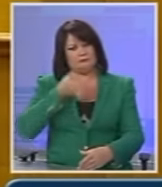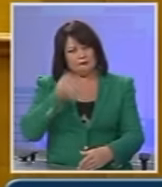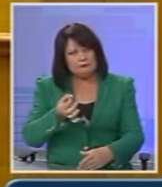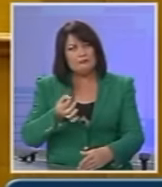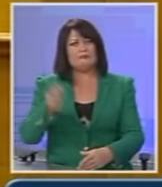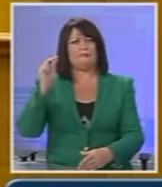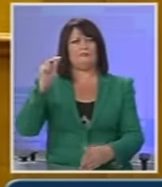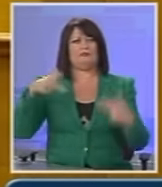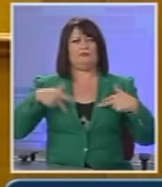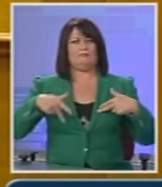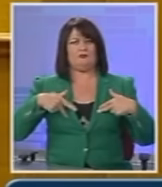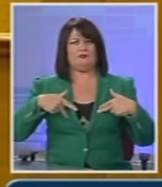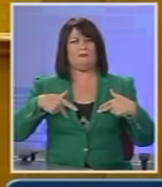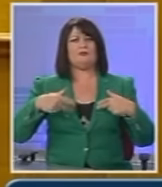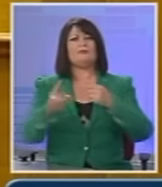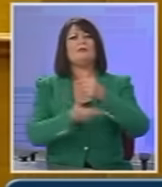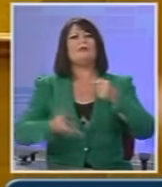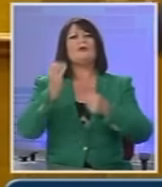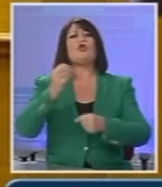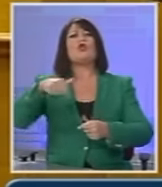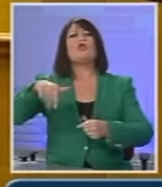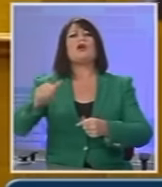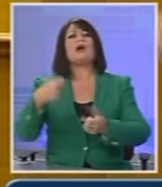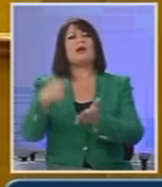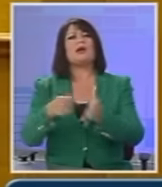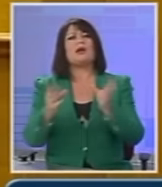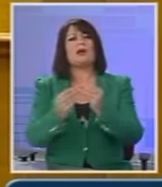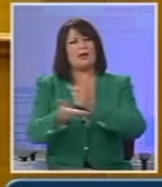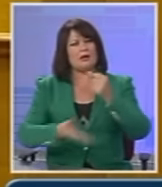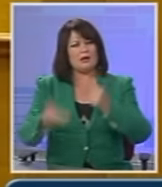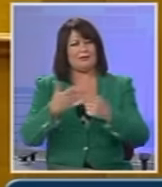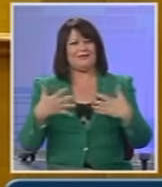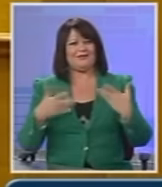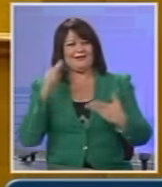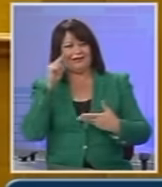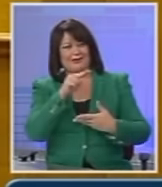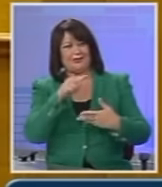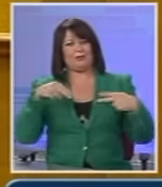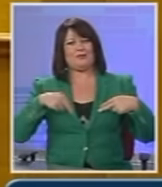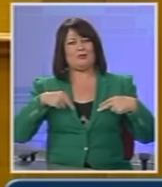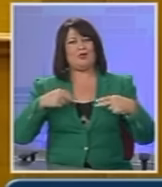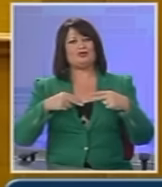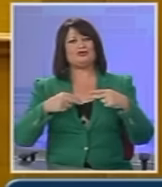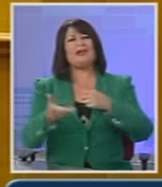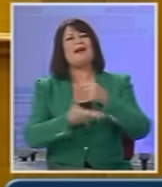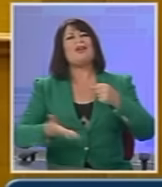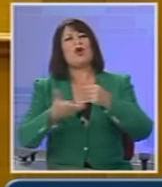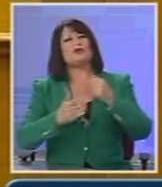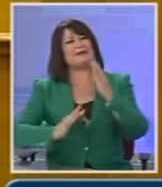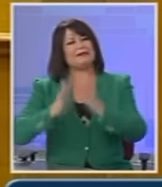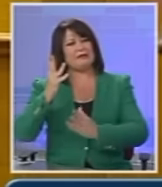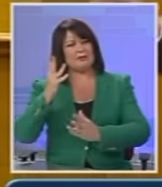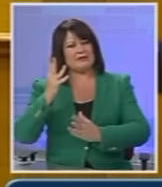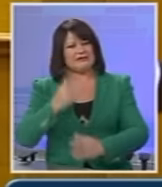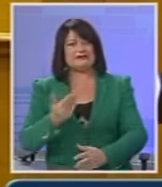δεσμεύσεις της κυβέρνησης για τον ΟΓΑ και τη φορολόγηση των αγροτών, χαίρομαι που είναι εδώ ο Υπουργός Αγροτικής Ανάπτυξης, από εμάς